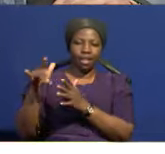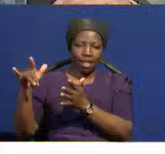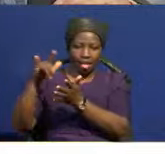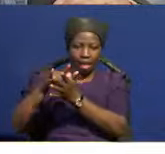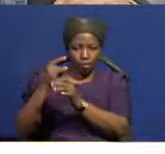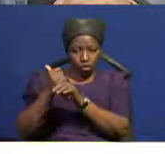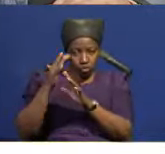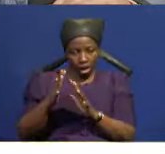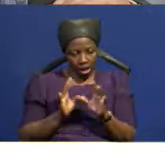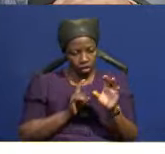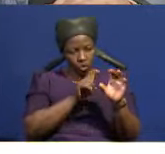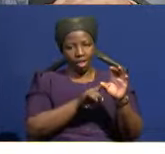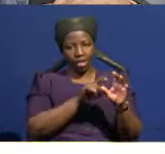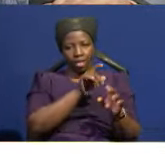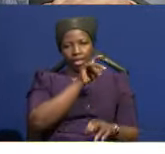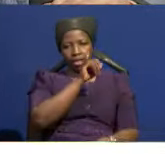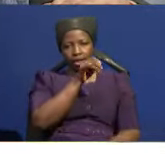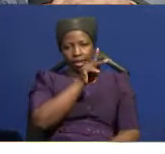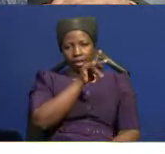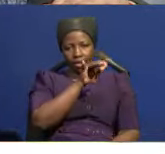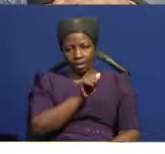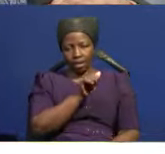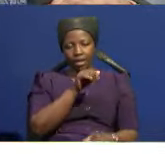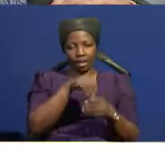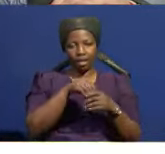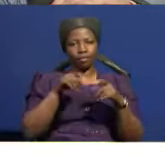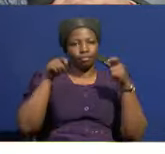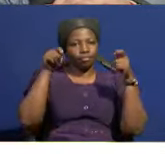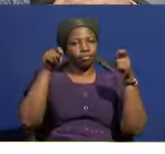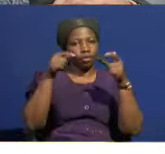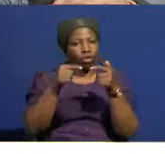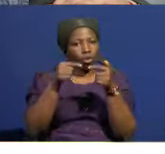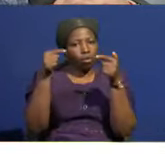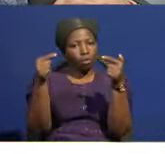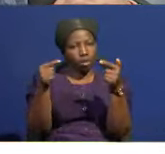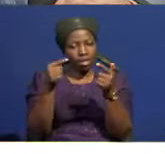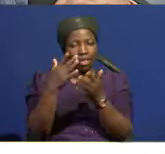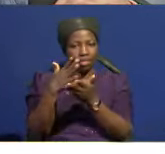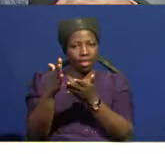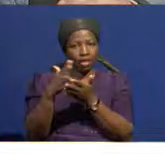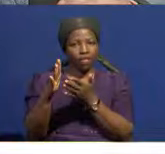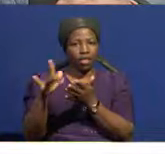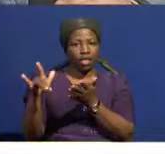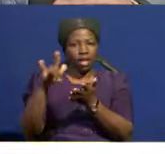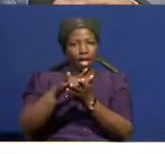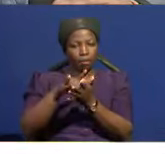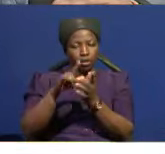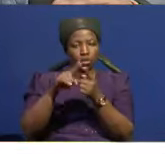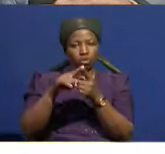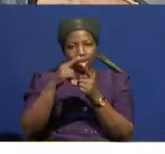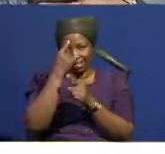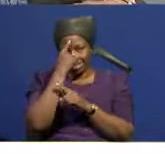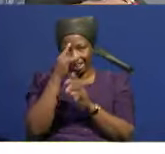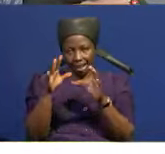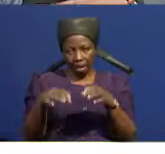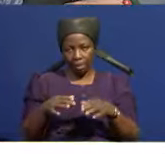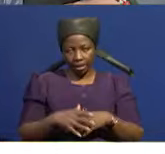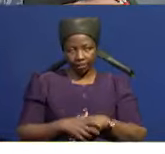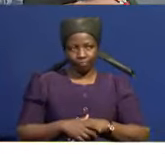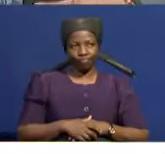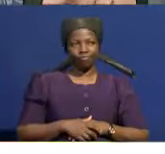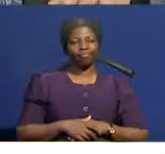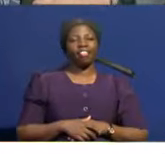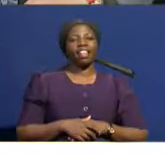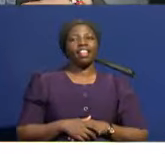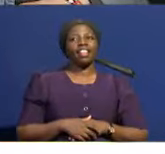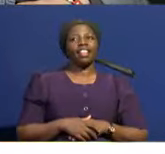JKIA katika mgomo kupinga kukodishwa kwa uwanja huo kwa kampuni ya India. Mtazamaji, mamia ya wasafiri waliathirika